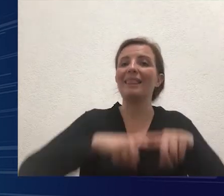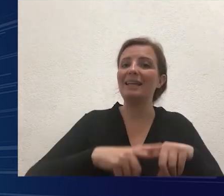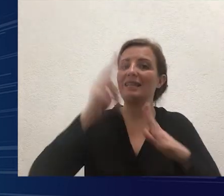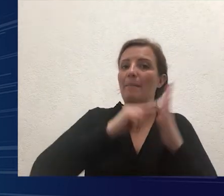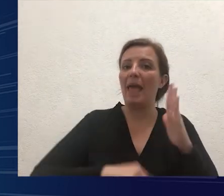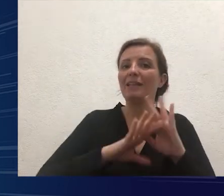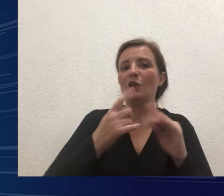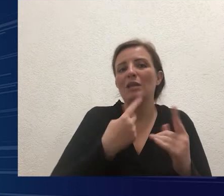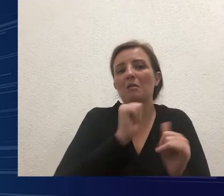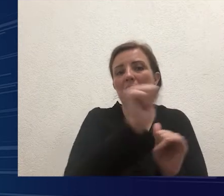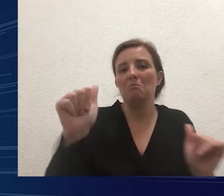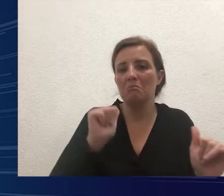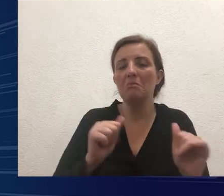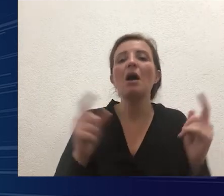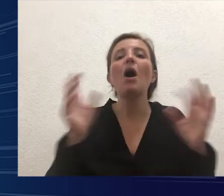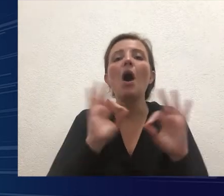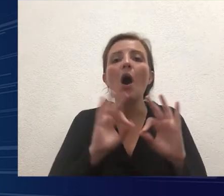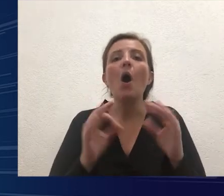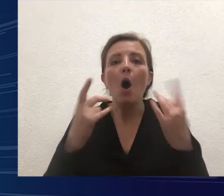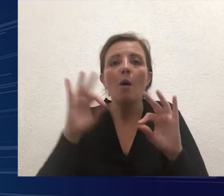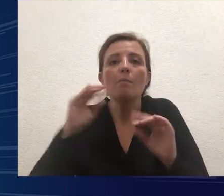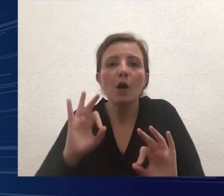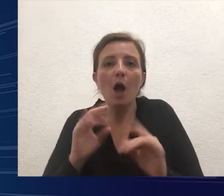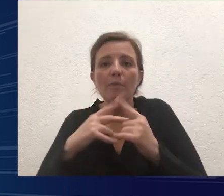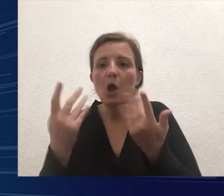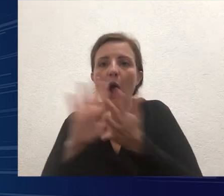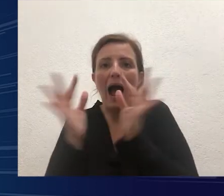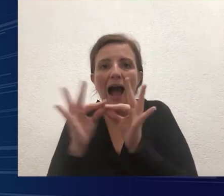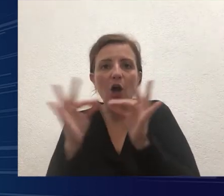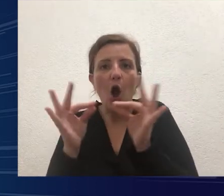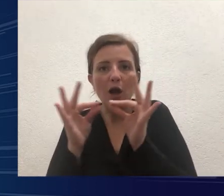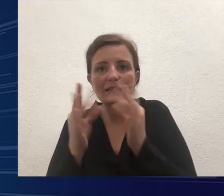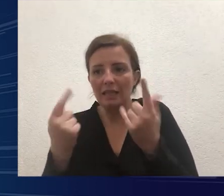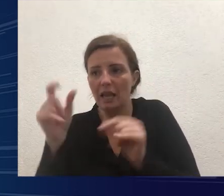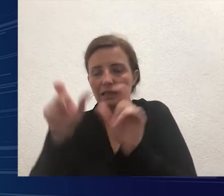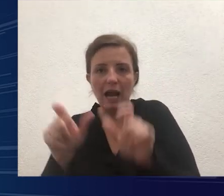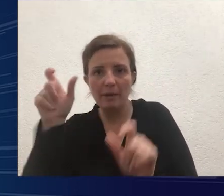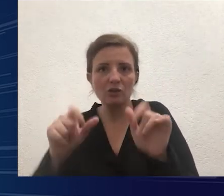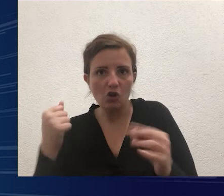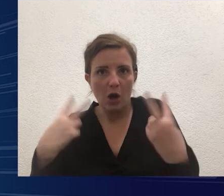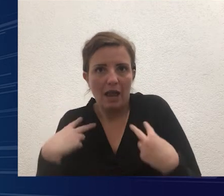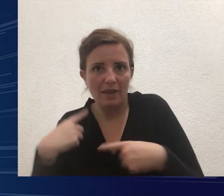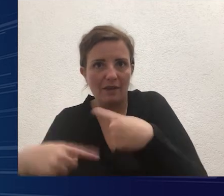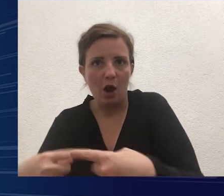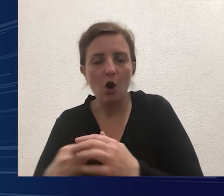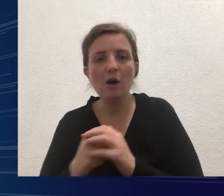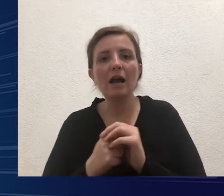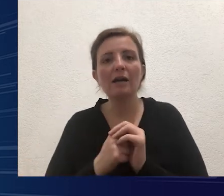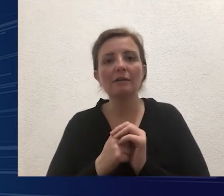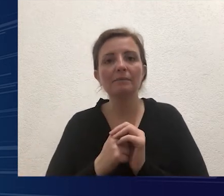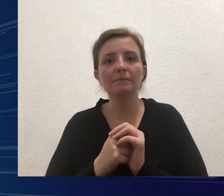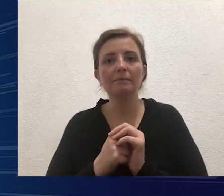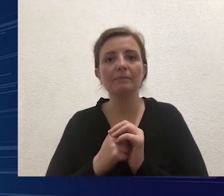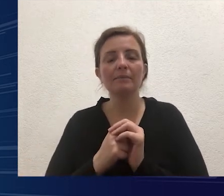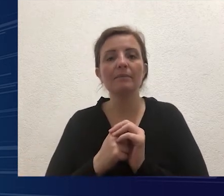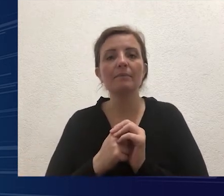testamentarie di singoli benefattori o persino da negozi civili intervenuti inter vivos ecco